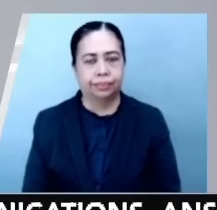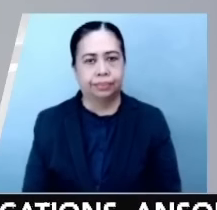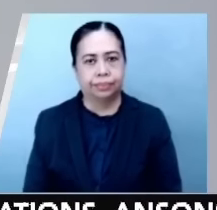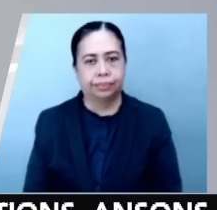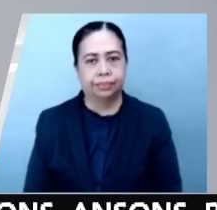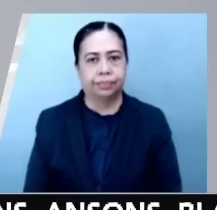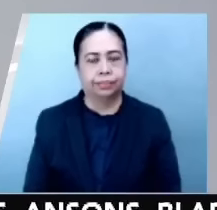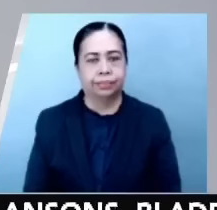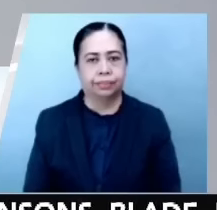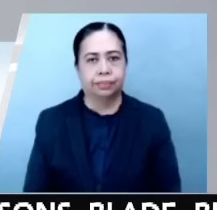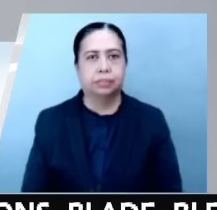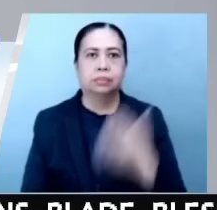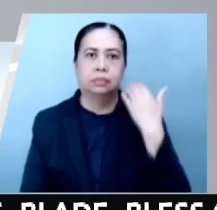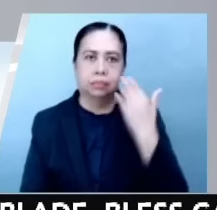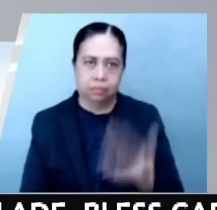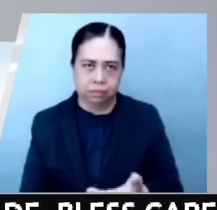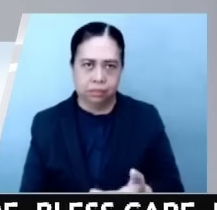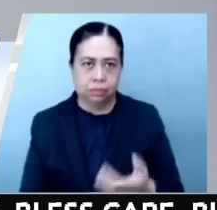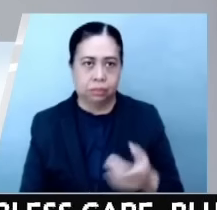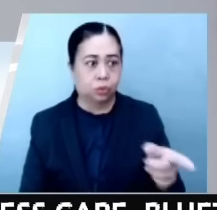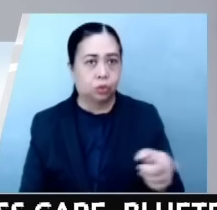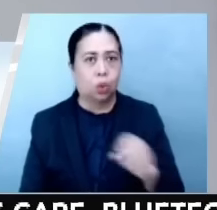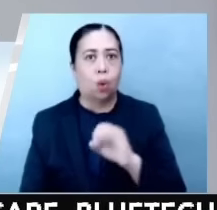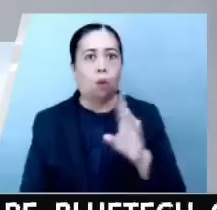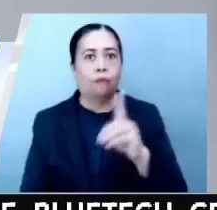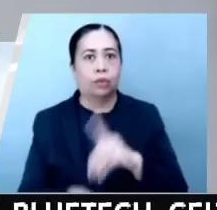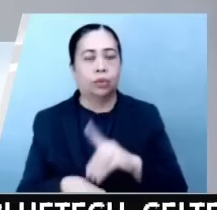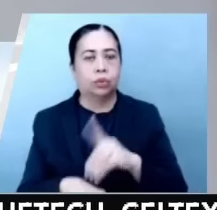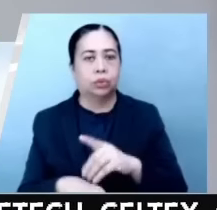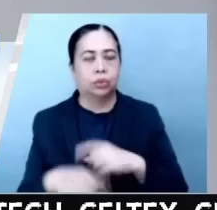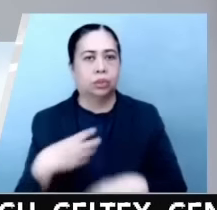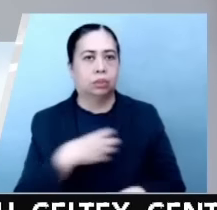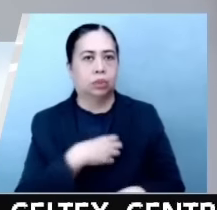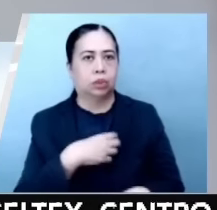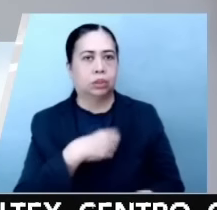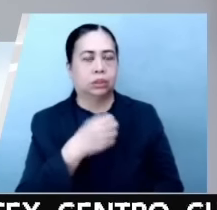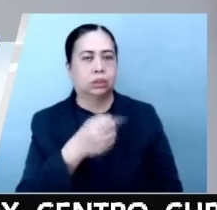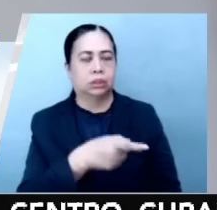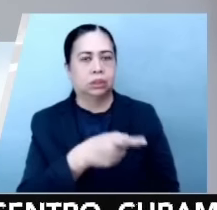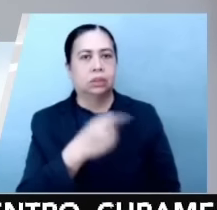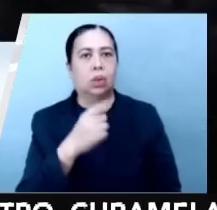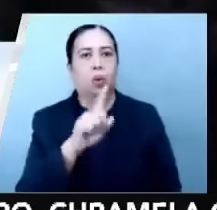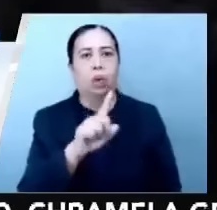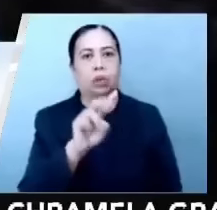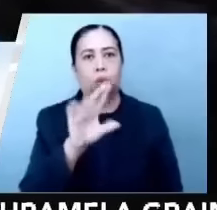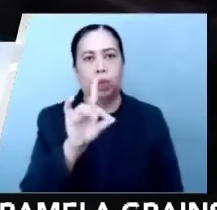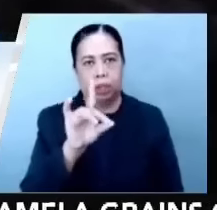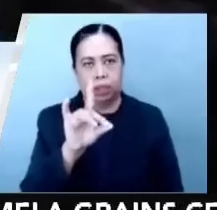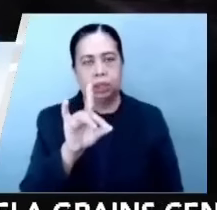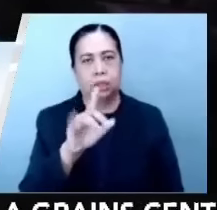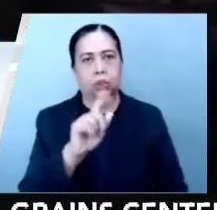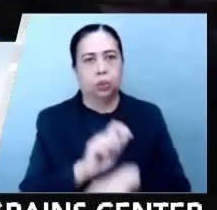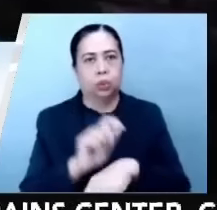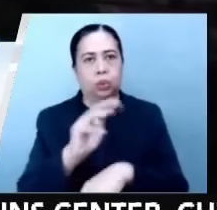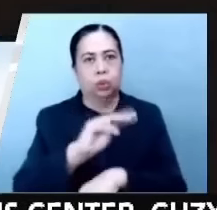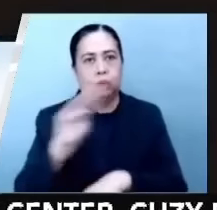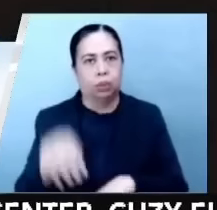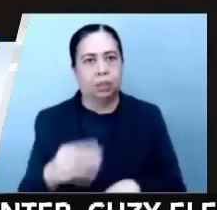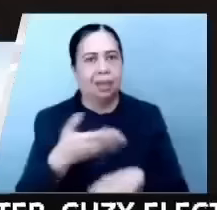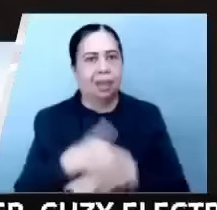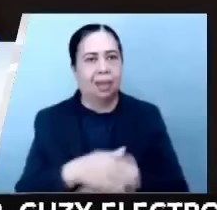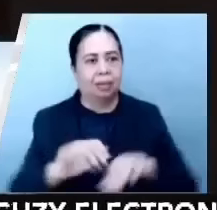Namatay sa kamay ng isang off duty na pulis ang lalaking ito sa barangay 128 sa Tondo, Maynila. Yan ay matapos mamagitan